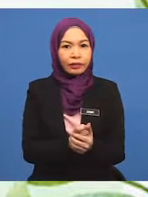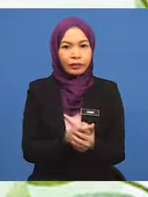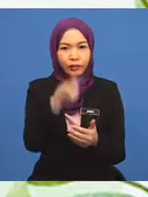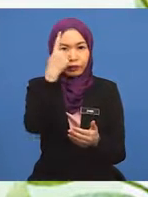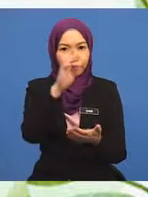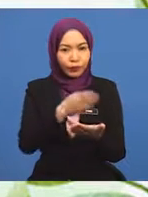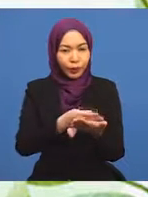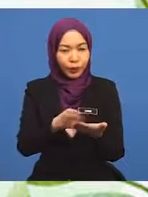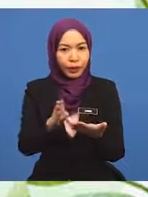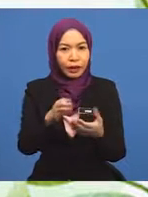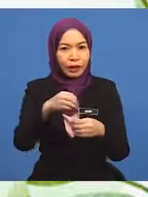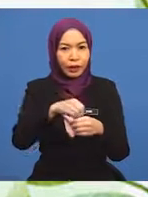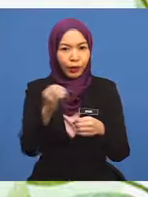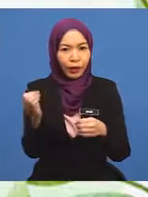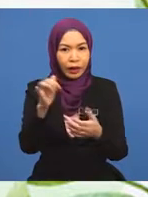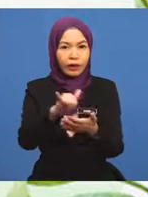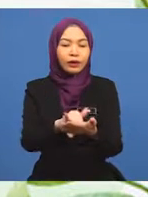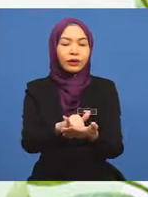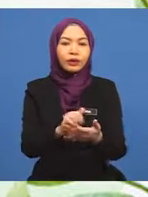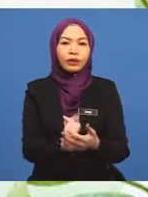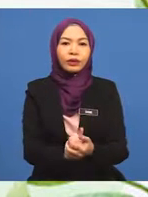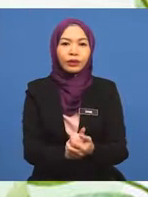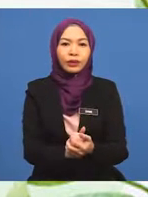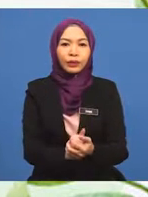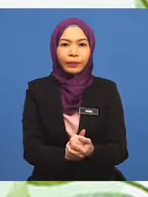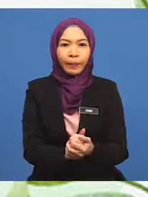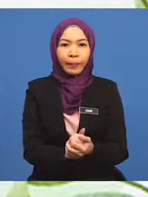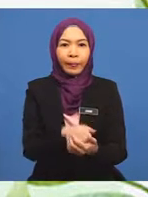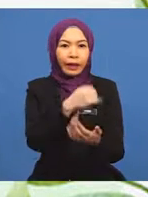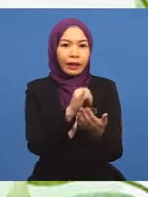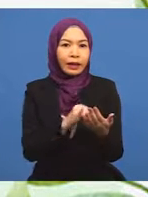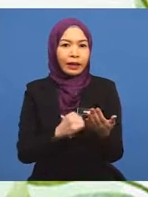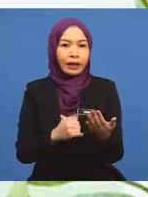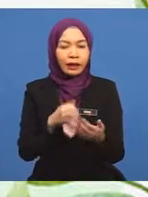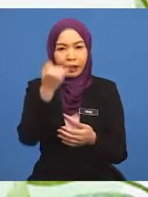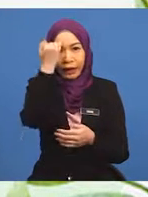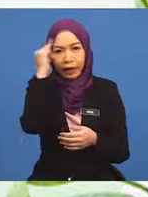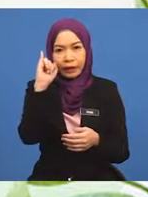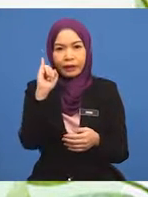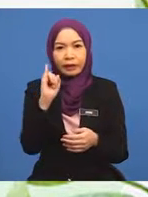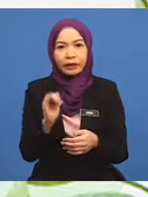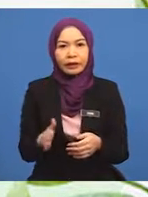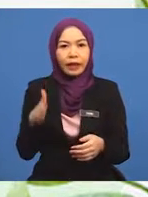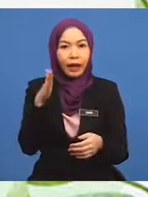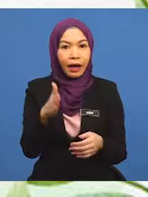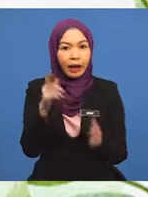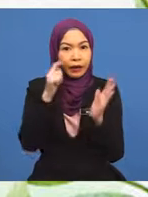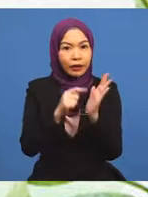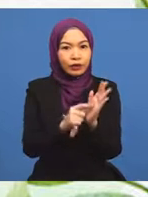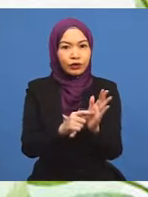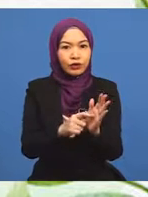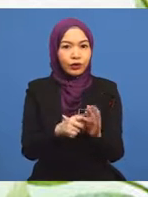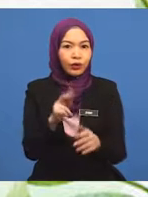Bagi lakaran idea yang cikgu akan tunjukkan sebentar lagi, ia adalah perbezaan